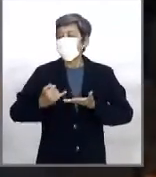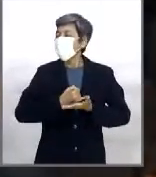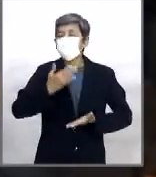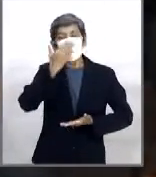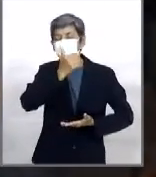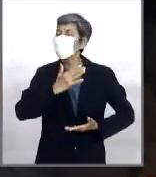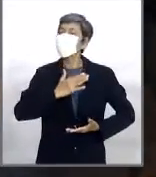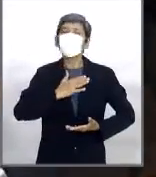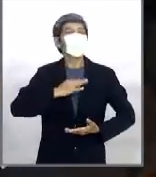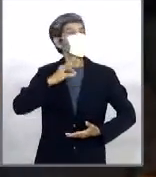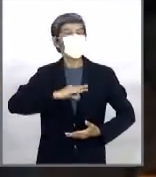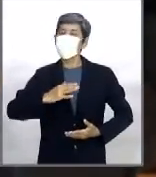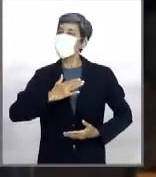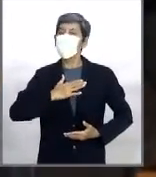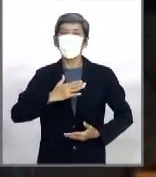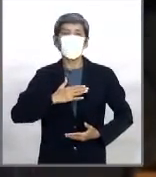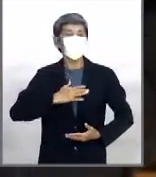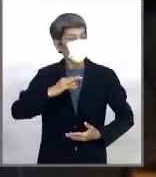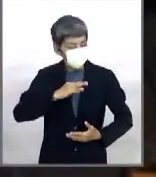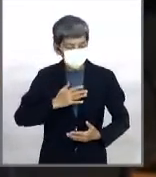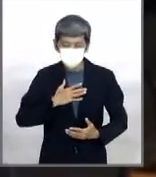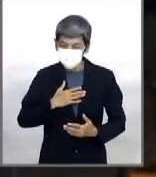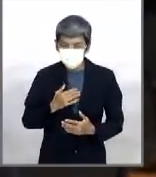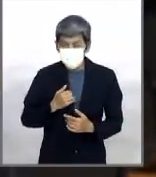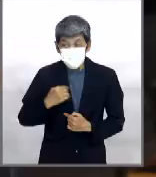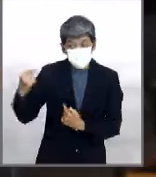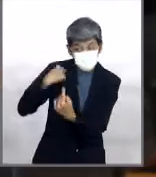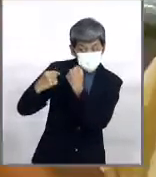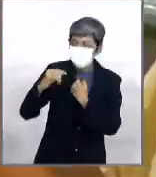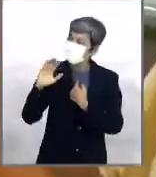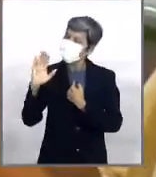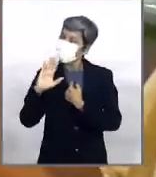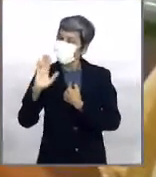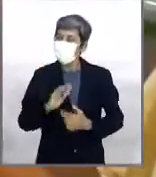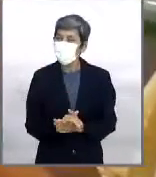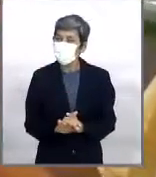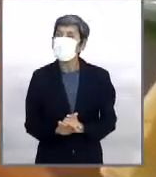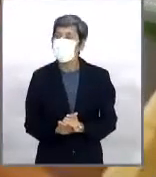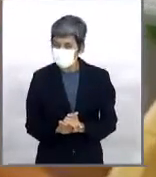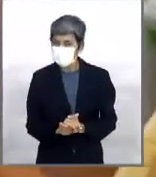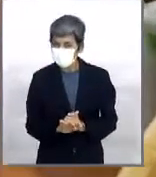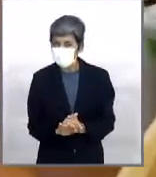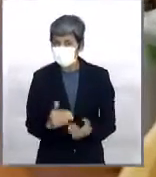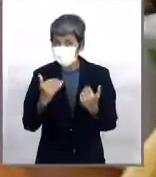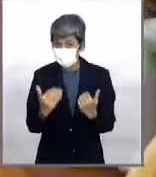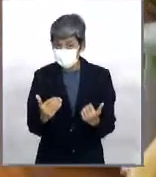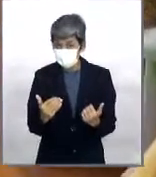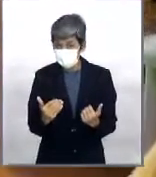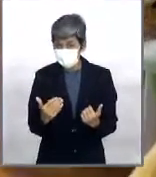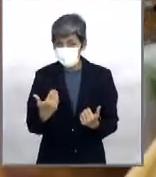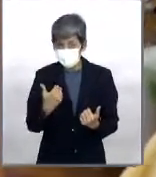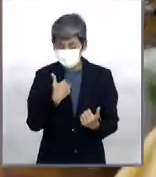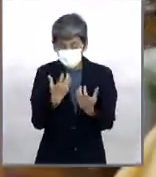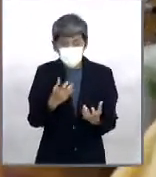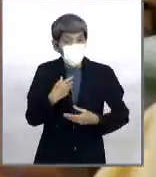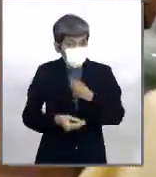าดให้สวยด้วยอารมณ์สวยด้วยความรู้สึกจะไม่ได้สวยด้วยตา พี่เอาล่ะวันนี้พี่มีของ